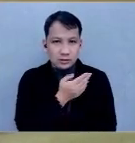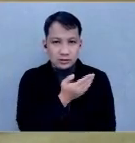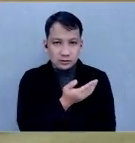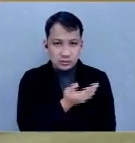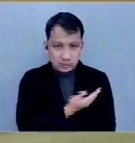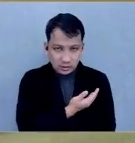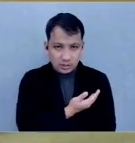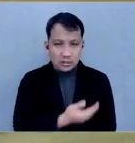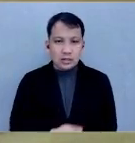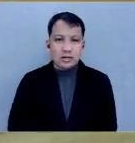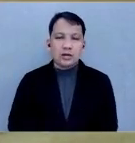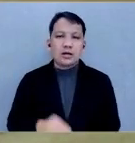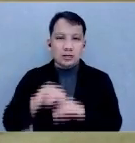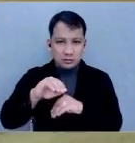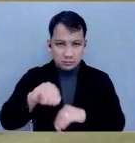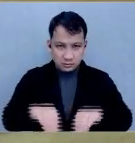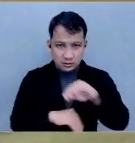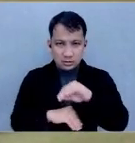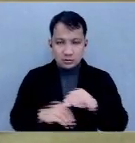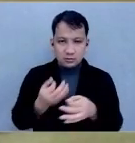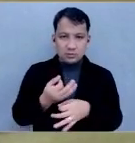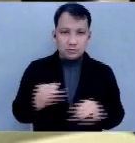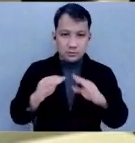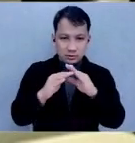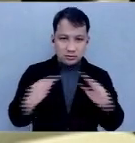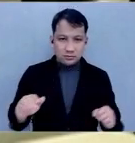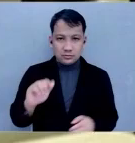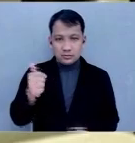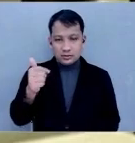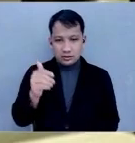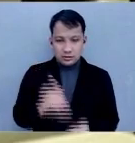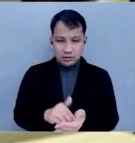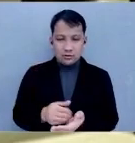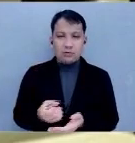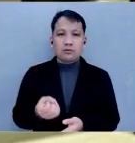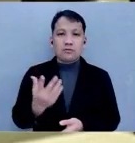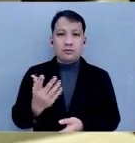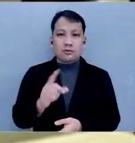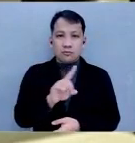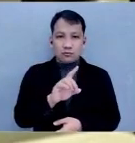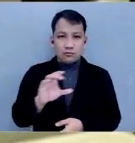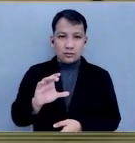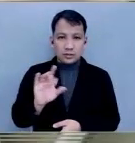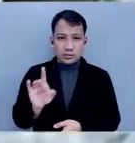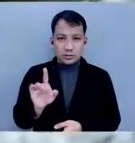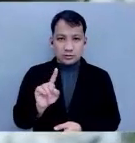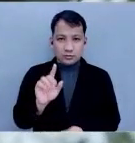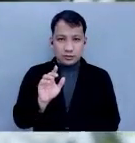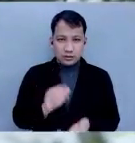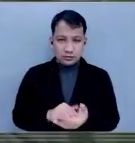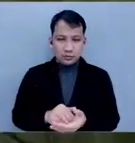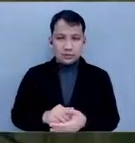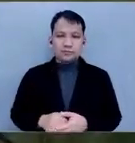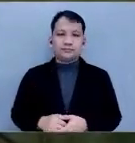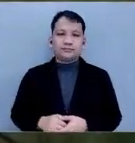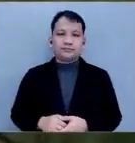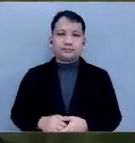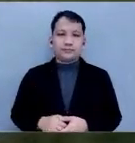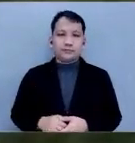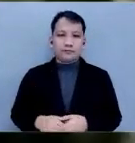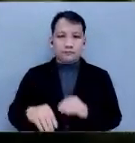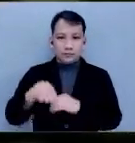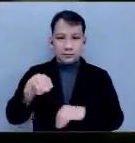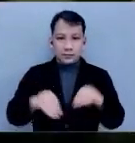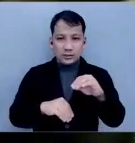Ang kapalit, pabahay at $10,000 o katumbas ng halos 181,000 pesos. Tinapatan niya ng Hamas